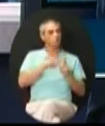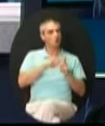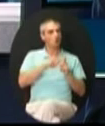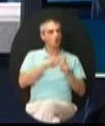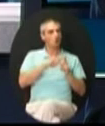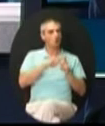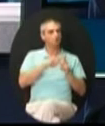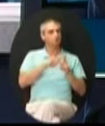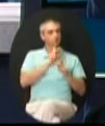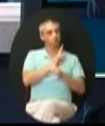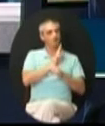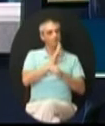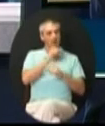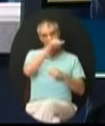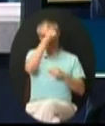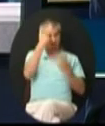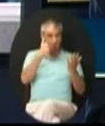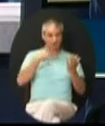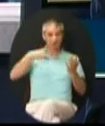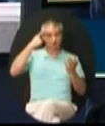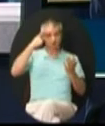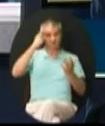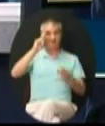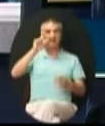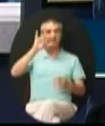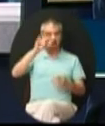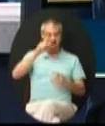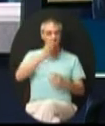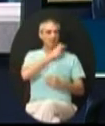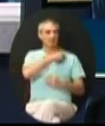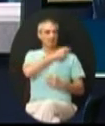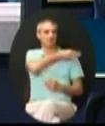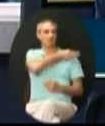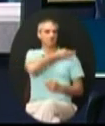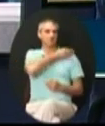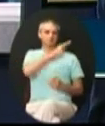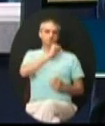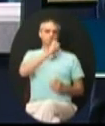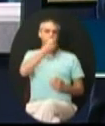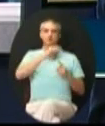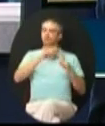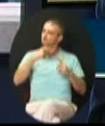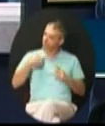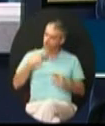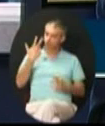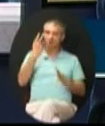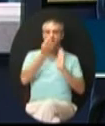או בעצם שומר על המותג. אני חושב שקלי, גנרל שלושה כוכבים, הוא מהסוג הראשון. אוקיי, רשמנו